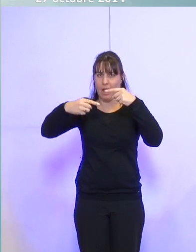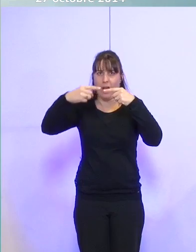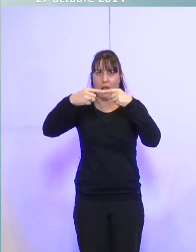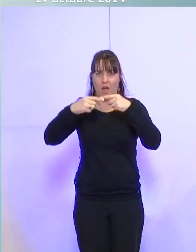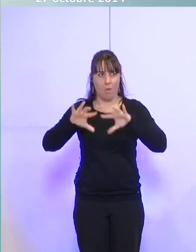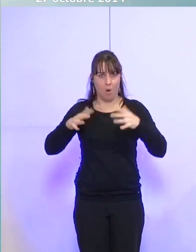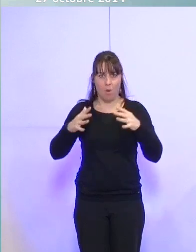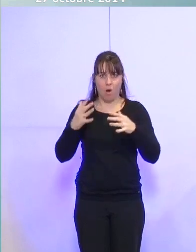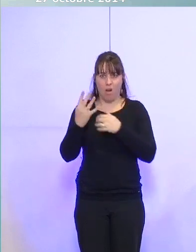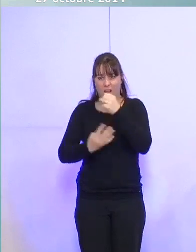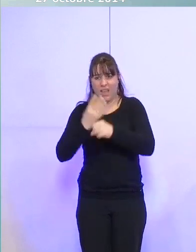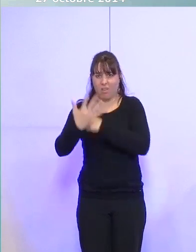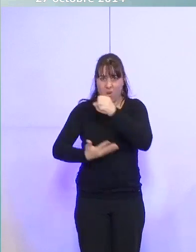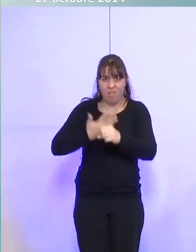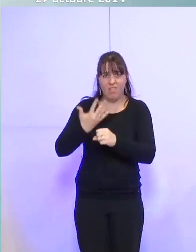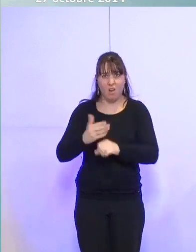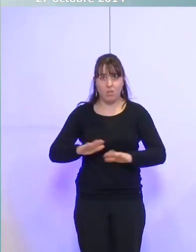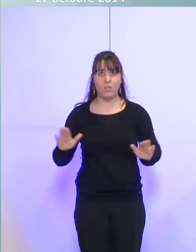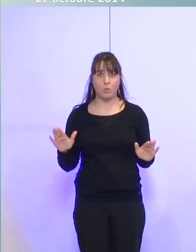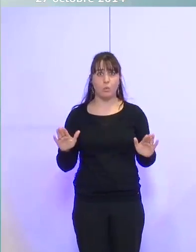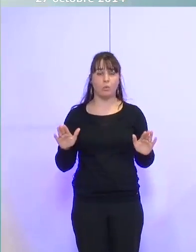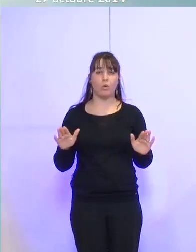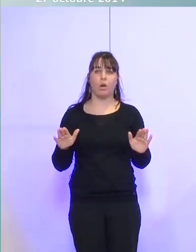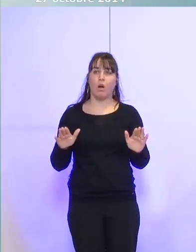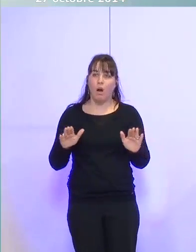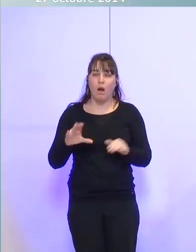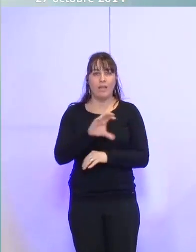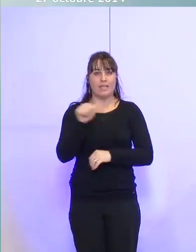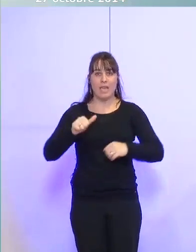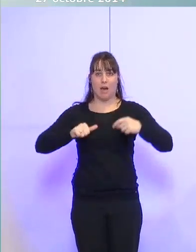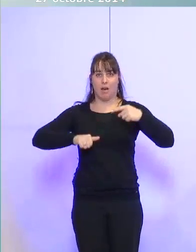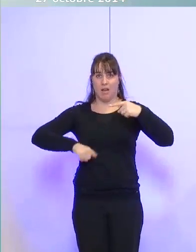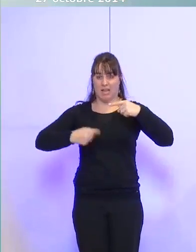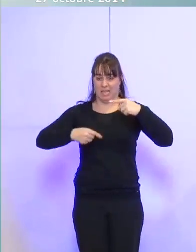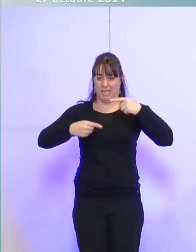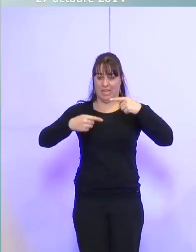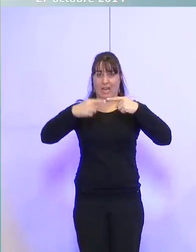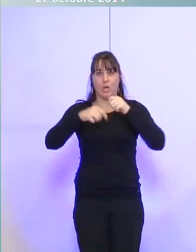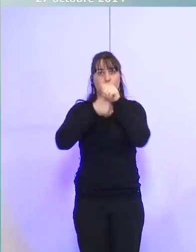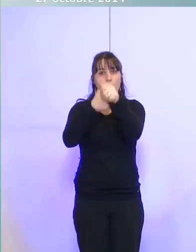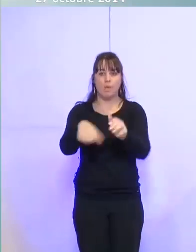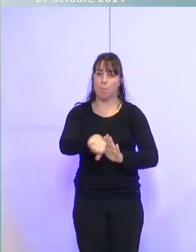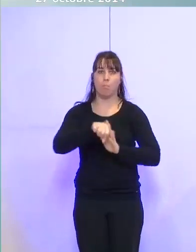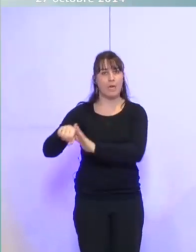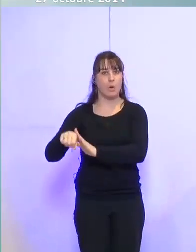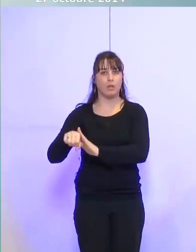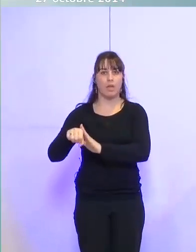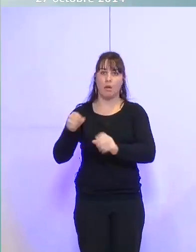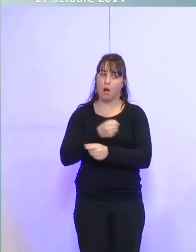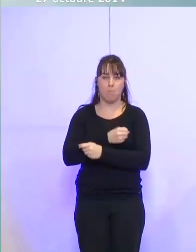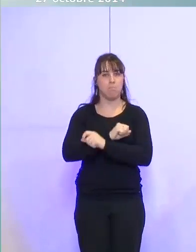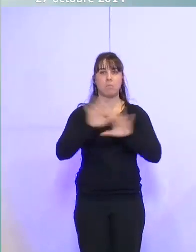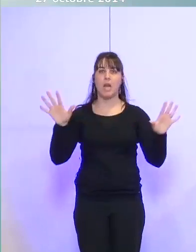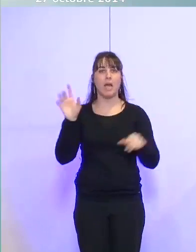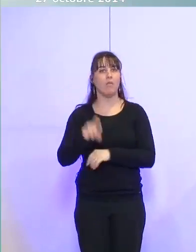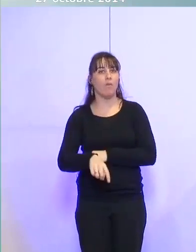en l'espace de 4 ou 5 ans. Ce regain de chiffre d'affaires doit être fait sur la base des priorités claires pour Alpexpo.